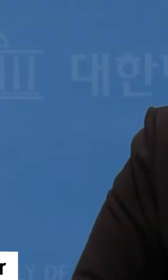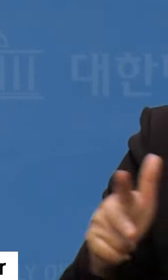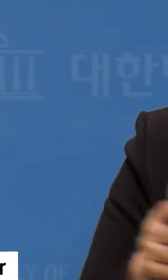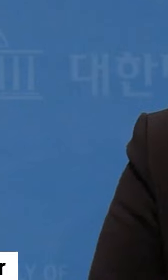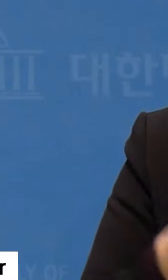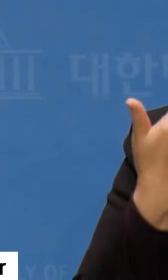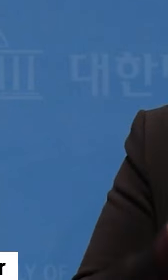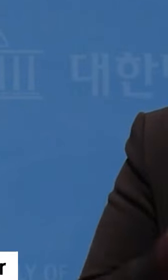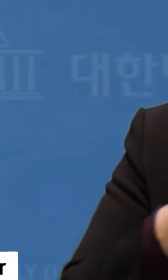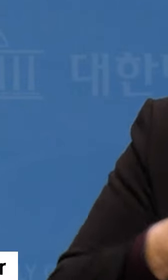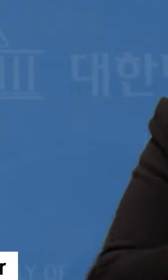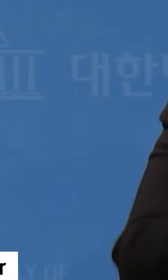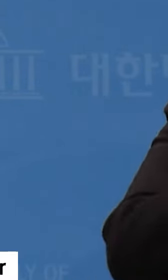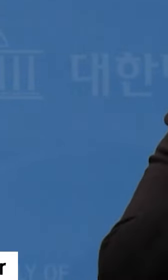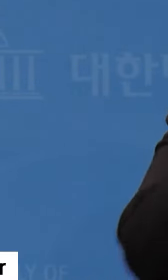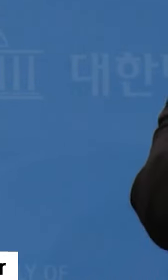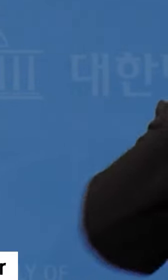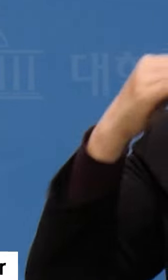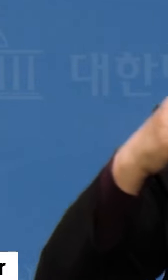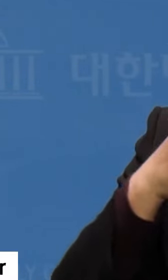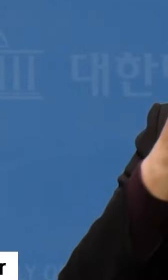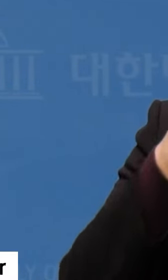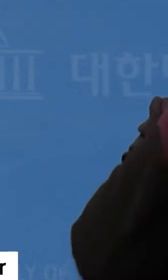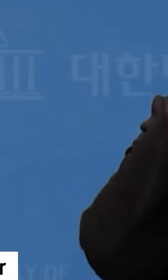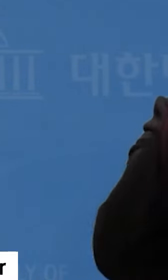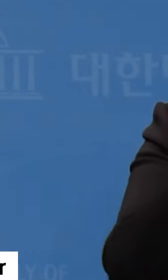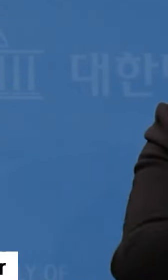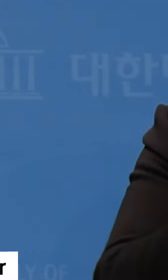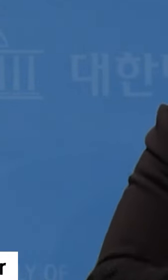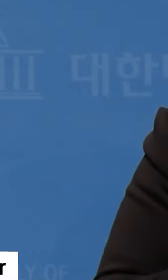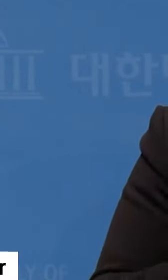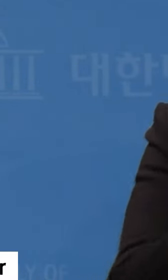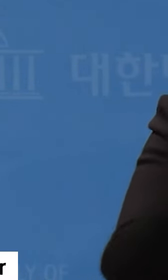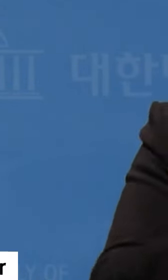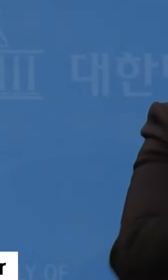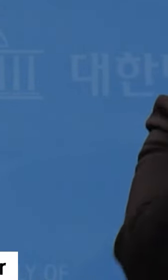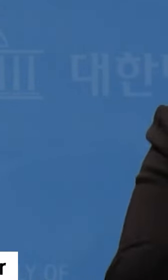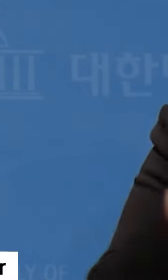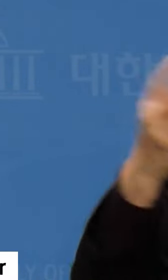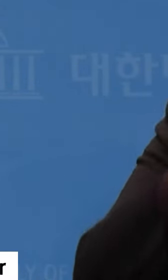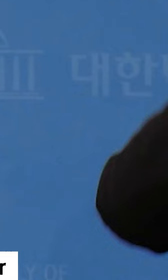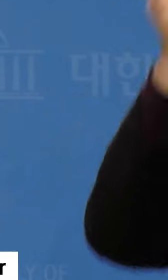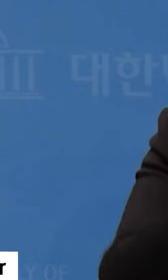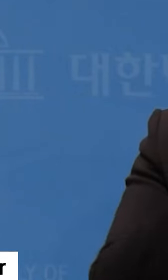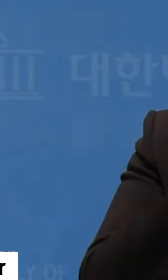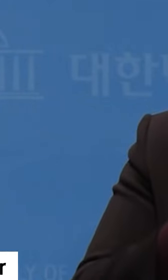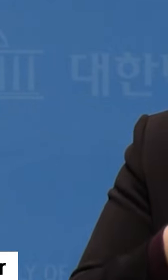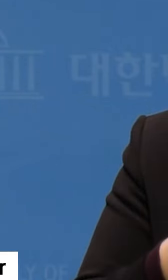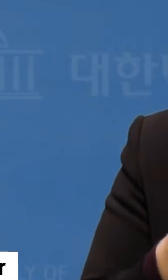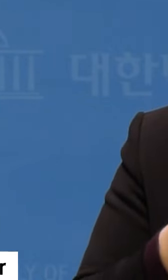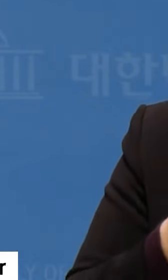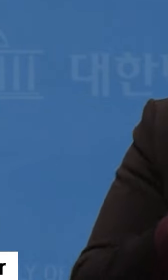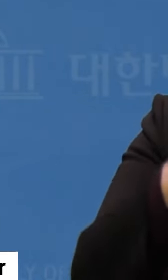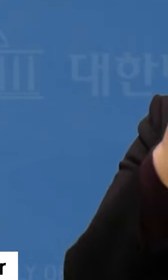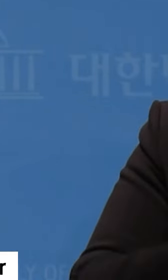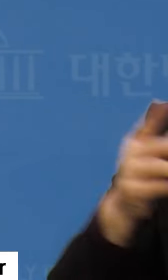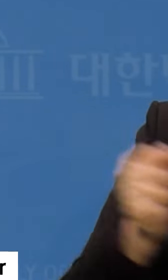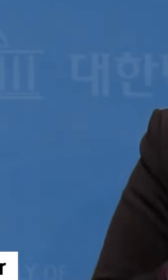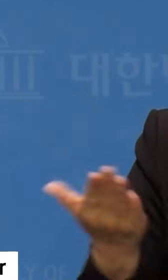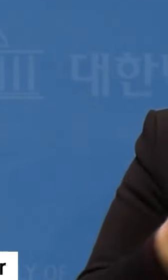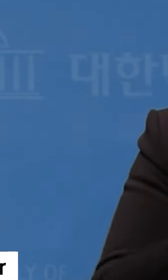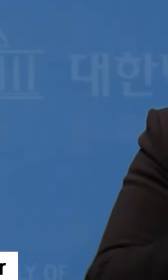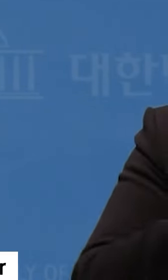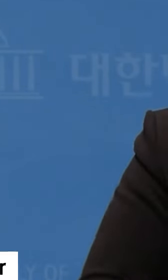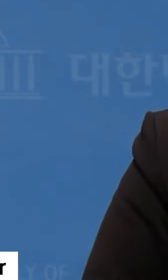않고 민생과 사회복지의 한 길을 달려온 저의 확고한 신념과 전문성, 그리고